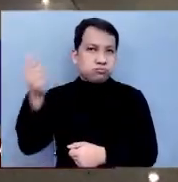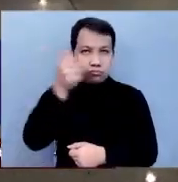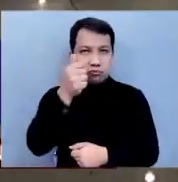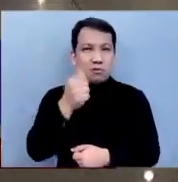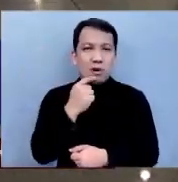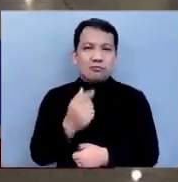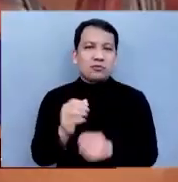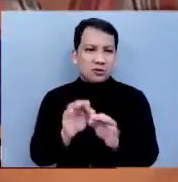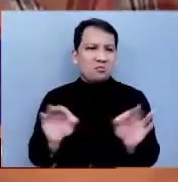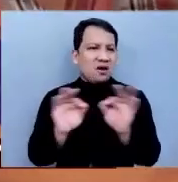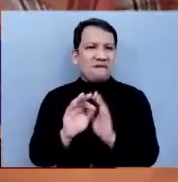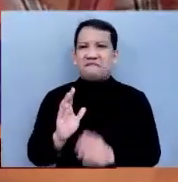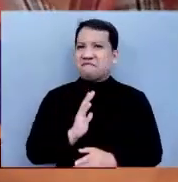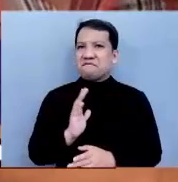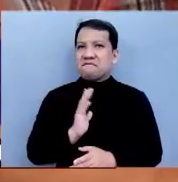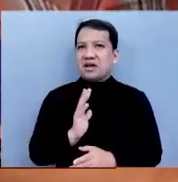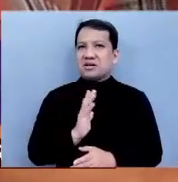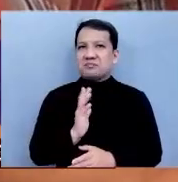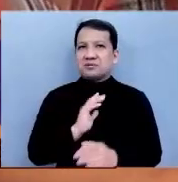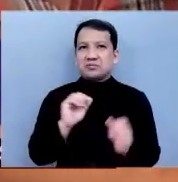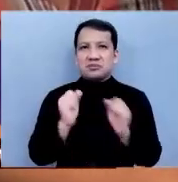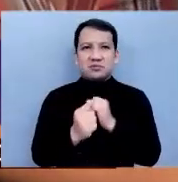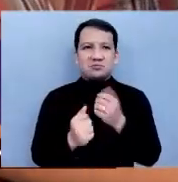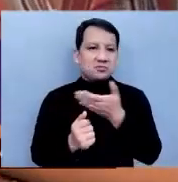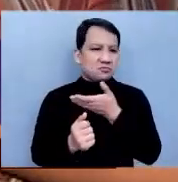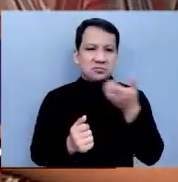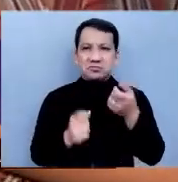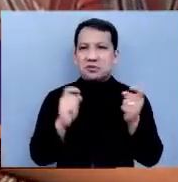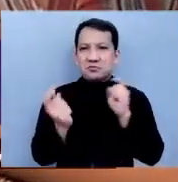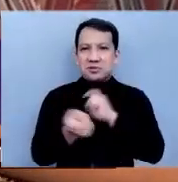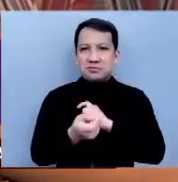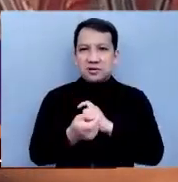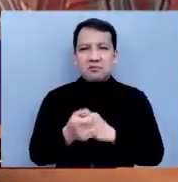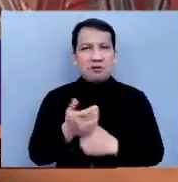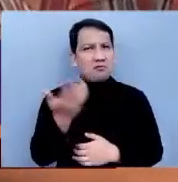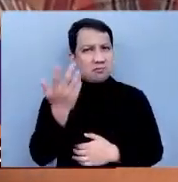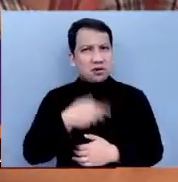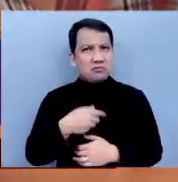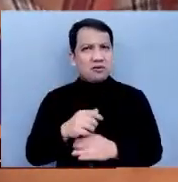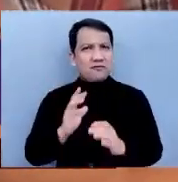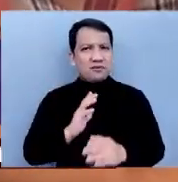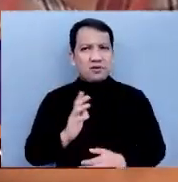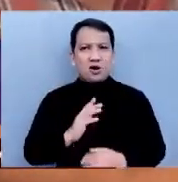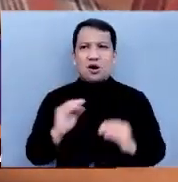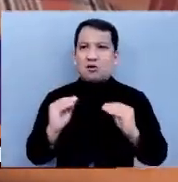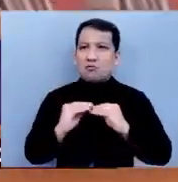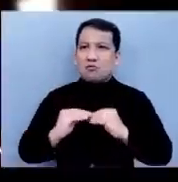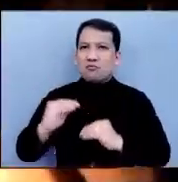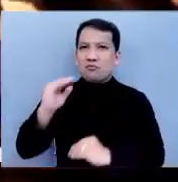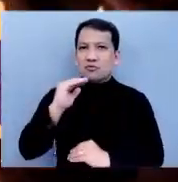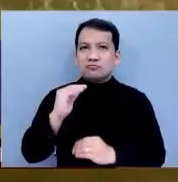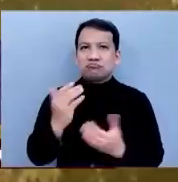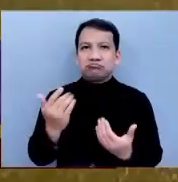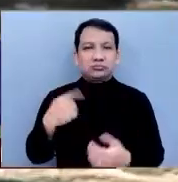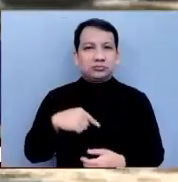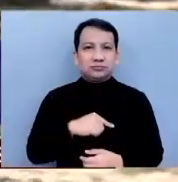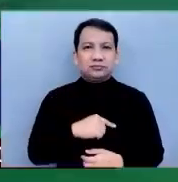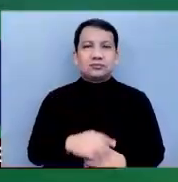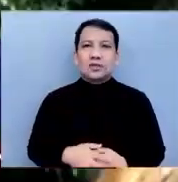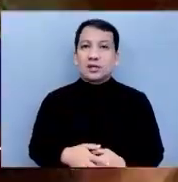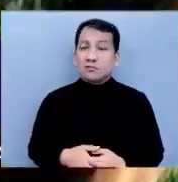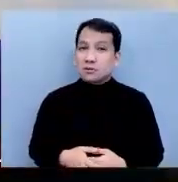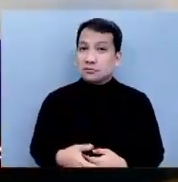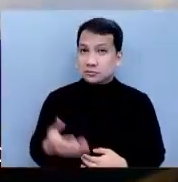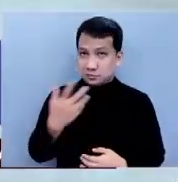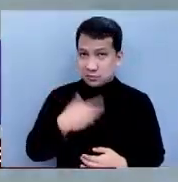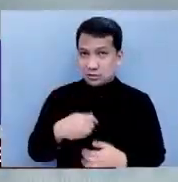bagay yung Love Philippines. A better change. Better naman. but we want more investors. Pero meron ding mas